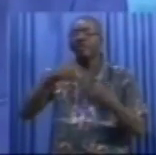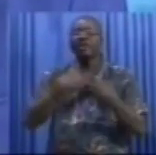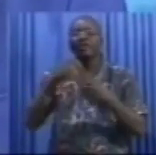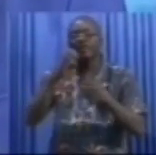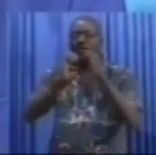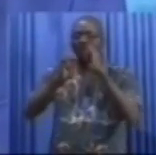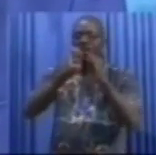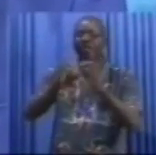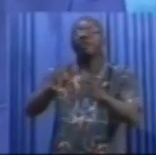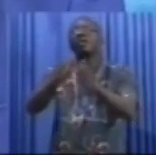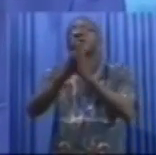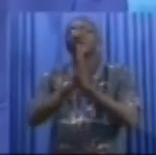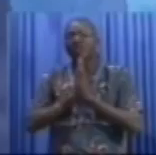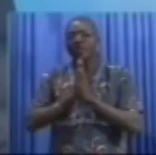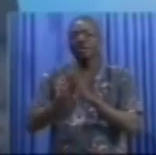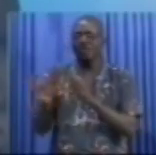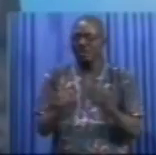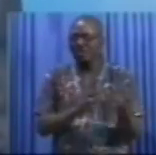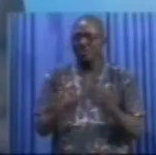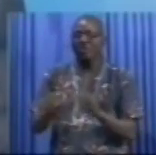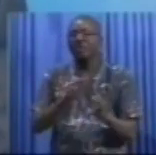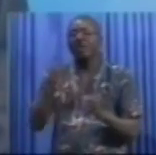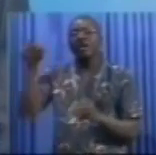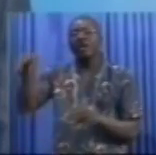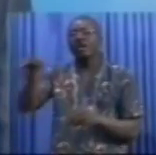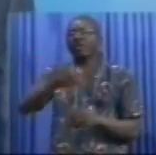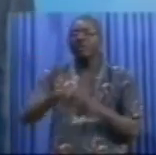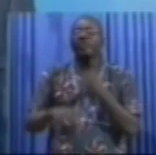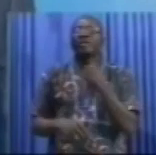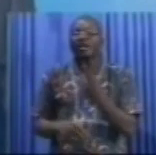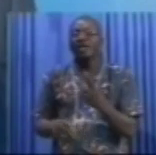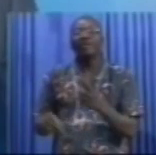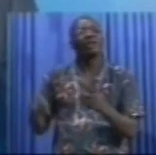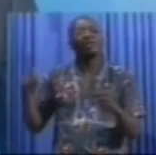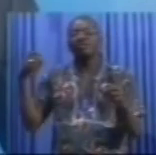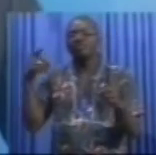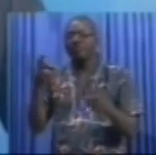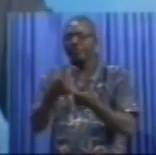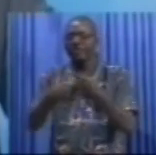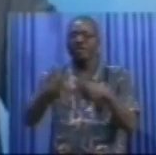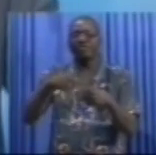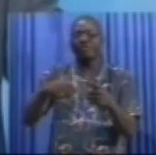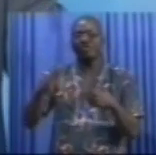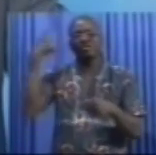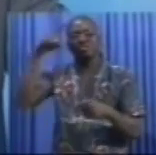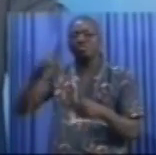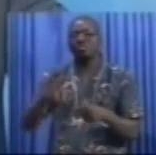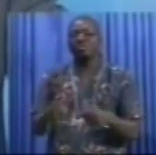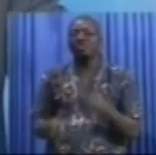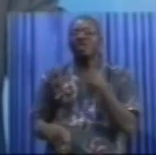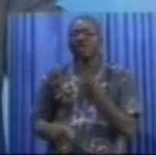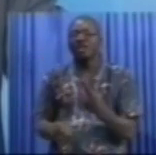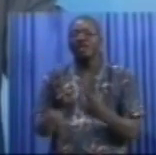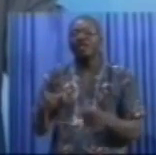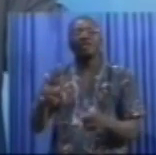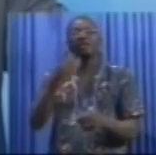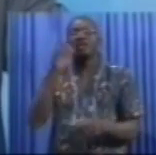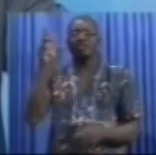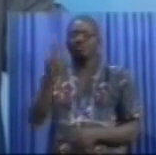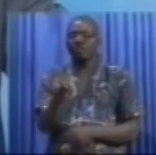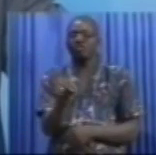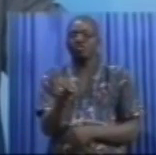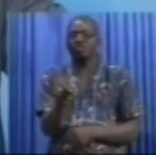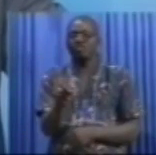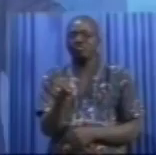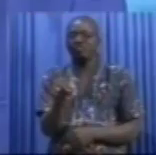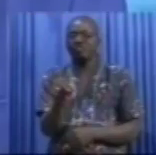leur demander. Les manifestants disent pourtant que vous les avez agressés et c'est pourquoi ils ripostent. Non,